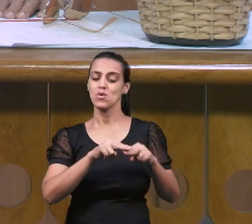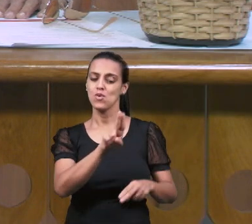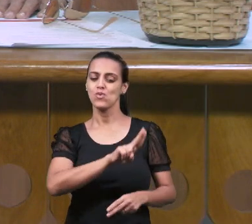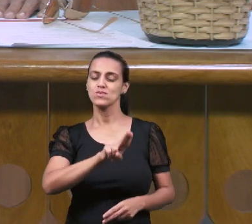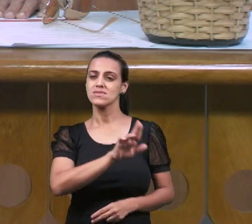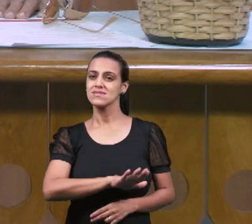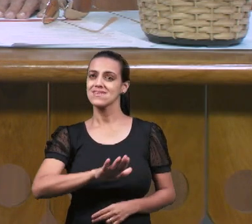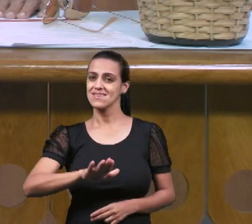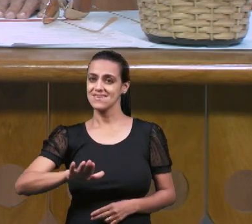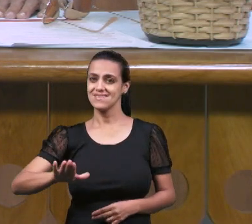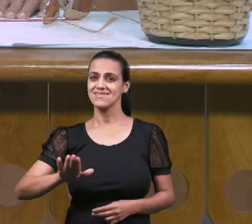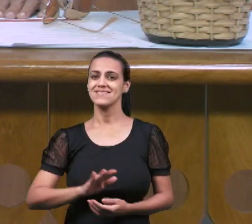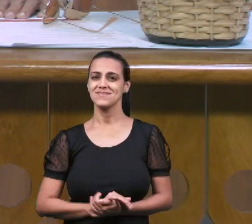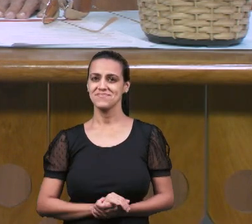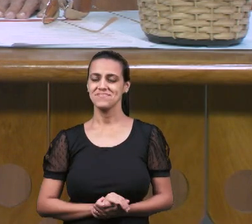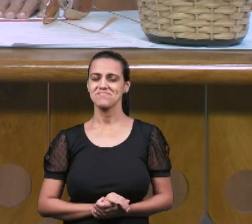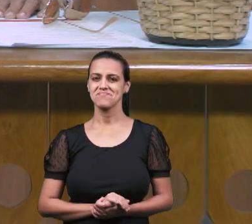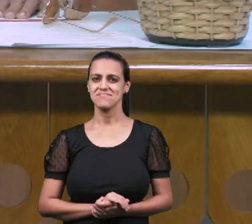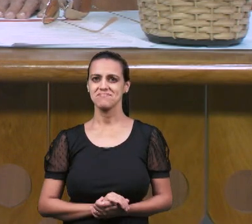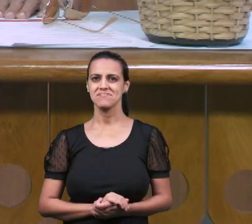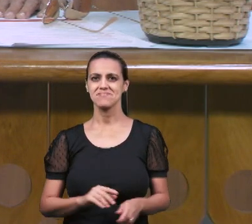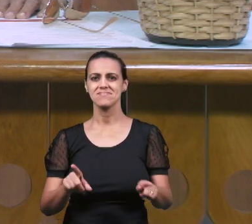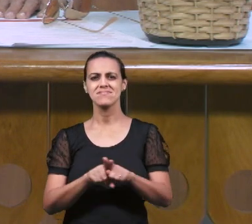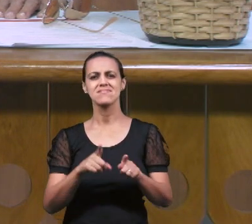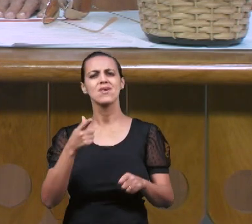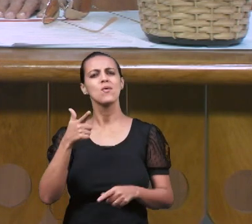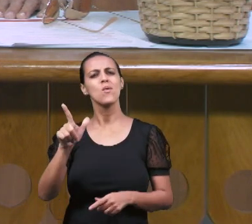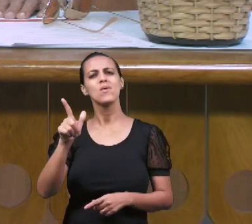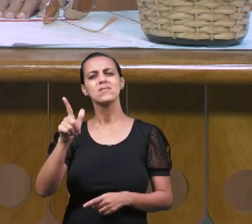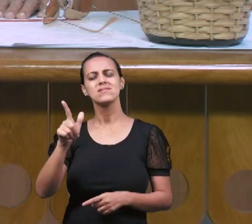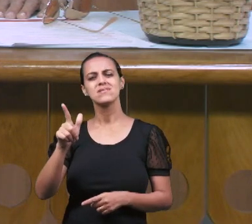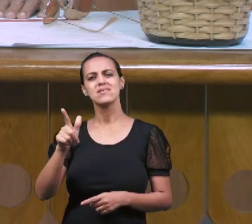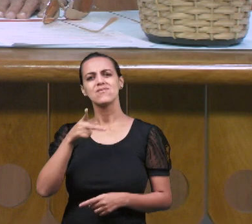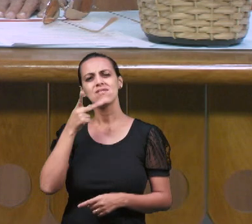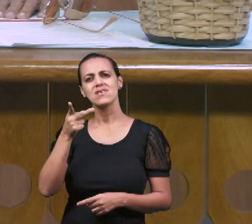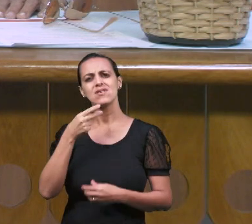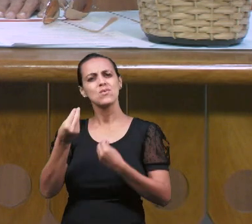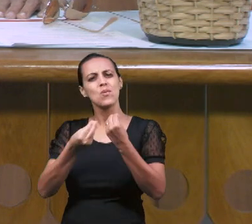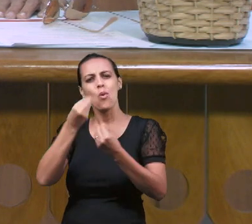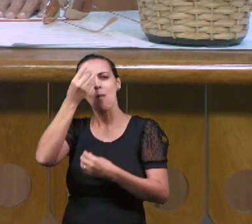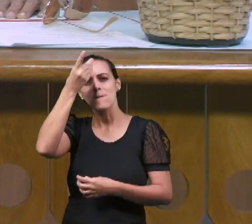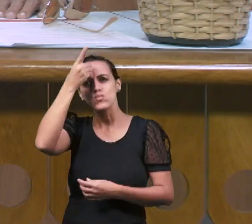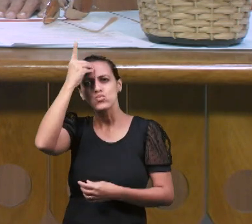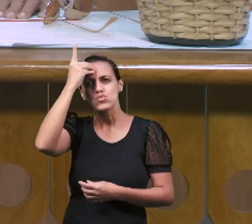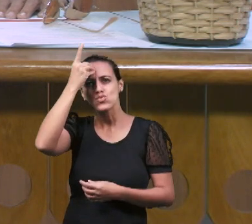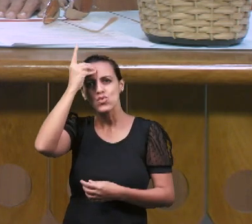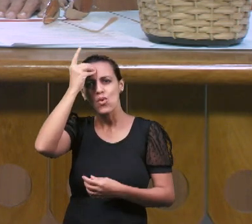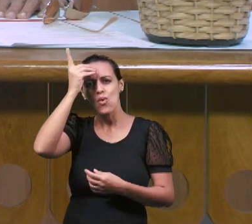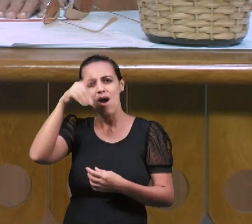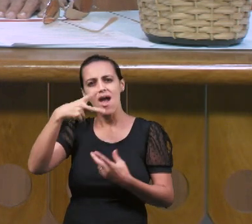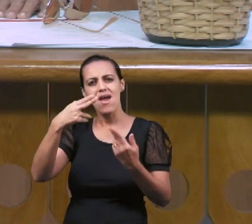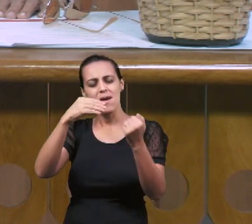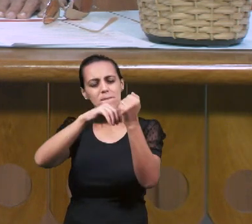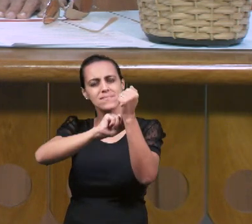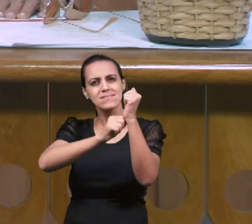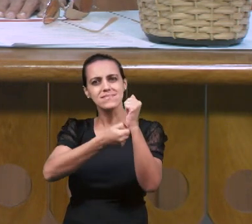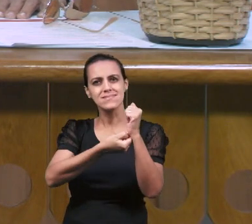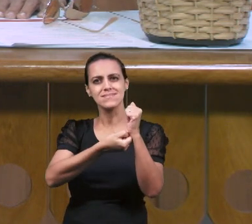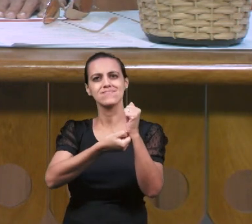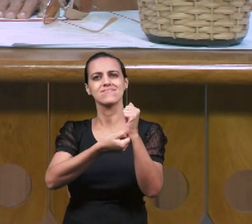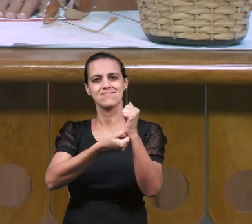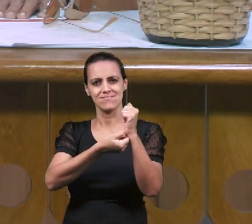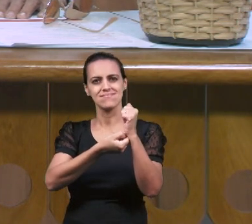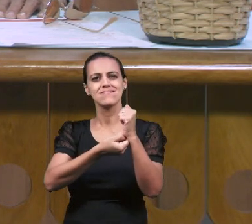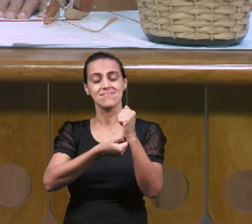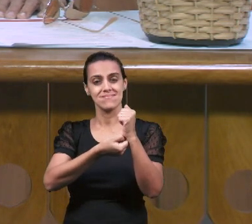desquels est le royaume. L'autre frère parle ici à propos des mystères du don de l'esprit. L'autre parle ici du mystère de la